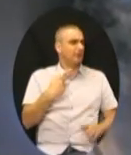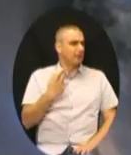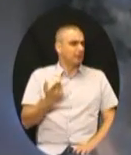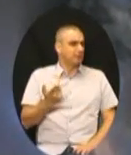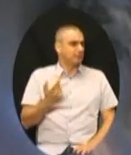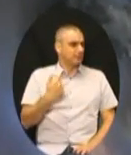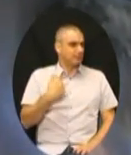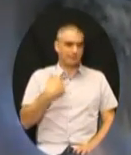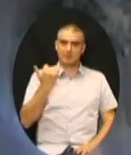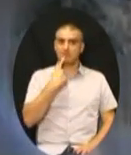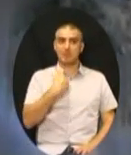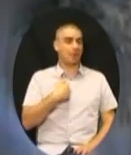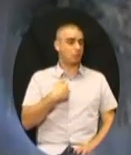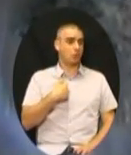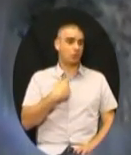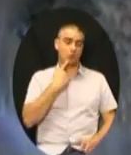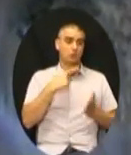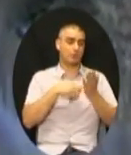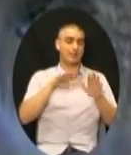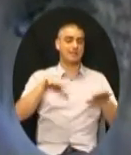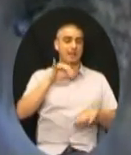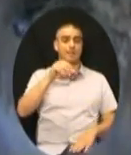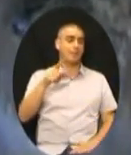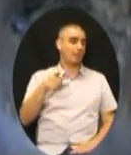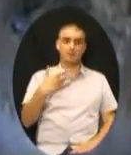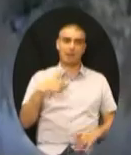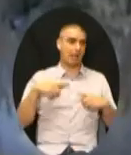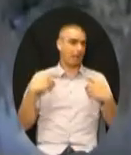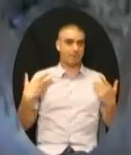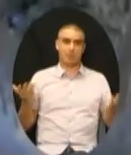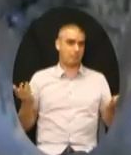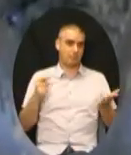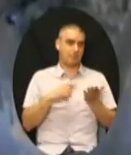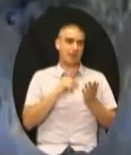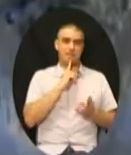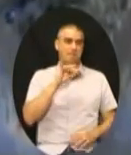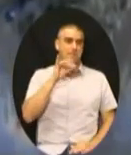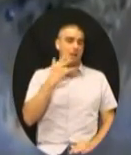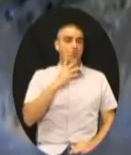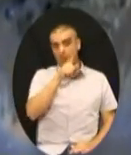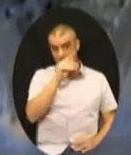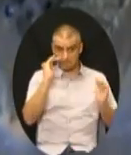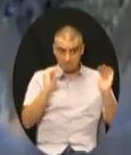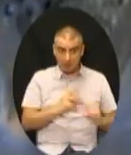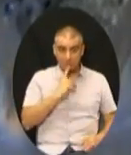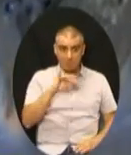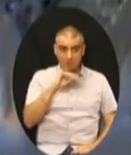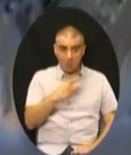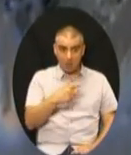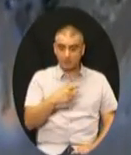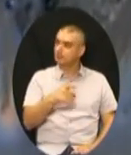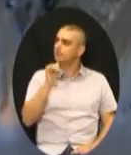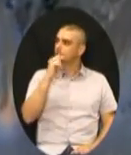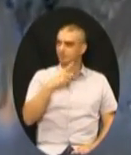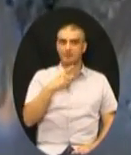יודעת, לנו תמיד אמרו שנגיד בים המלח, ים המוות אין חיים, כי זה מאוד מלוח. אולי המים האלה פחות מלוחים?